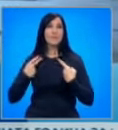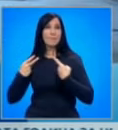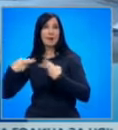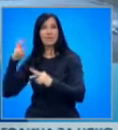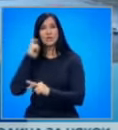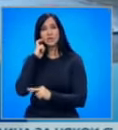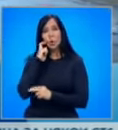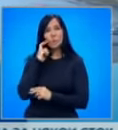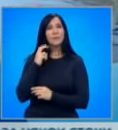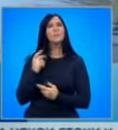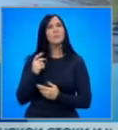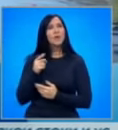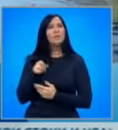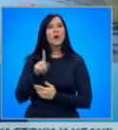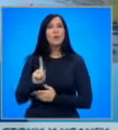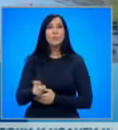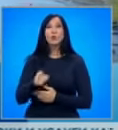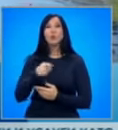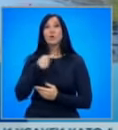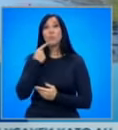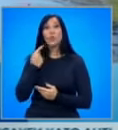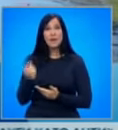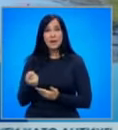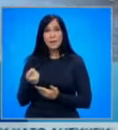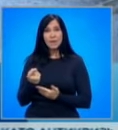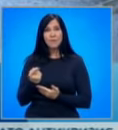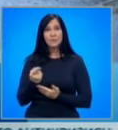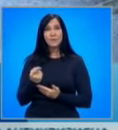што можам да го споделам еве со вашите гледачи, тоа беше едно навистина